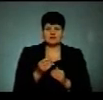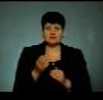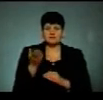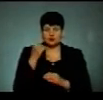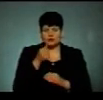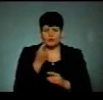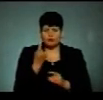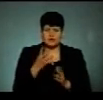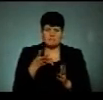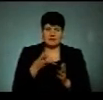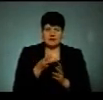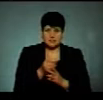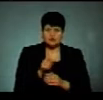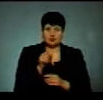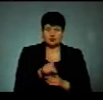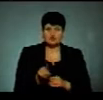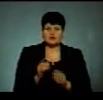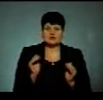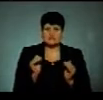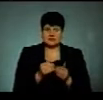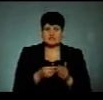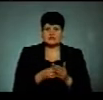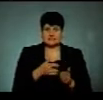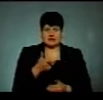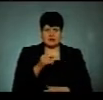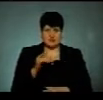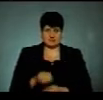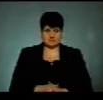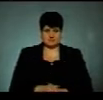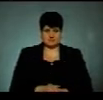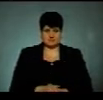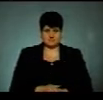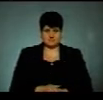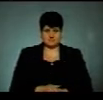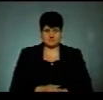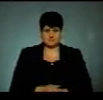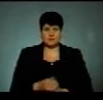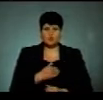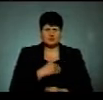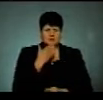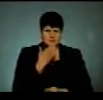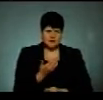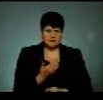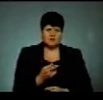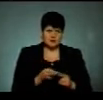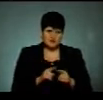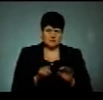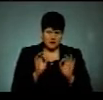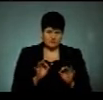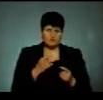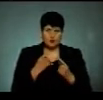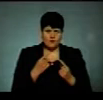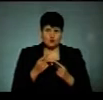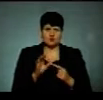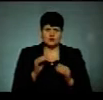платіжці, власне, через те, що знижена ціна на газ. Хочу запитати, чи правильно ми говоримо про те,